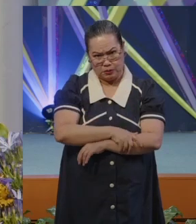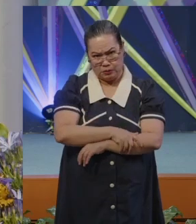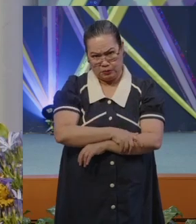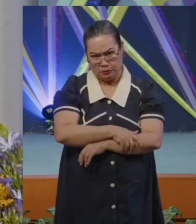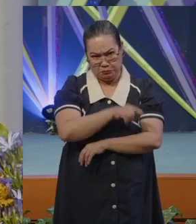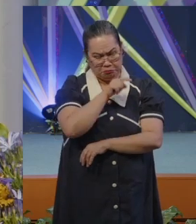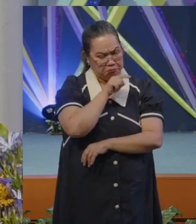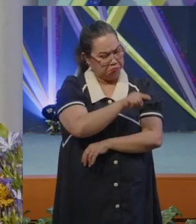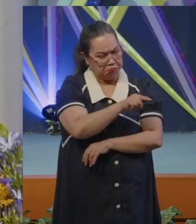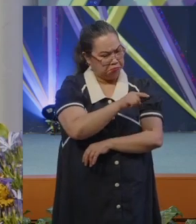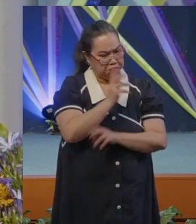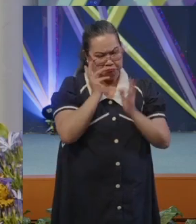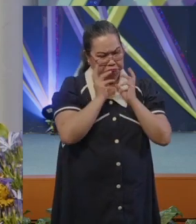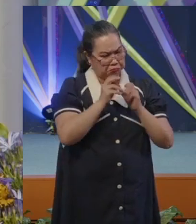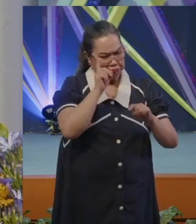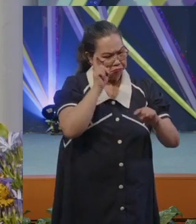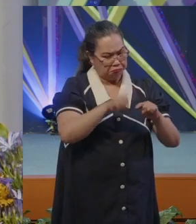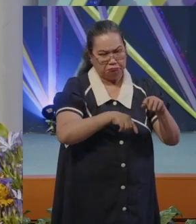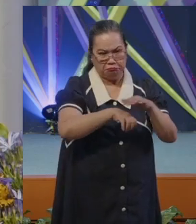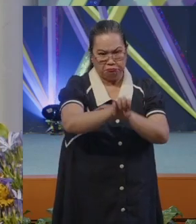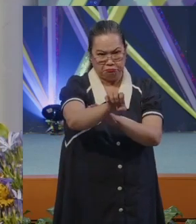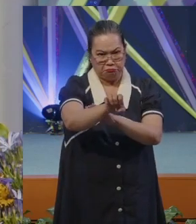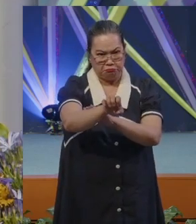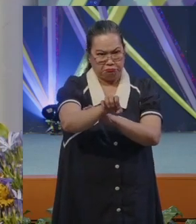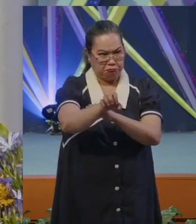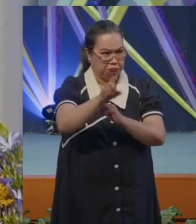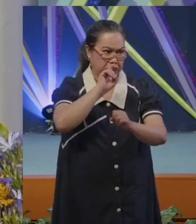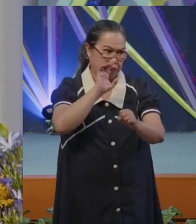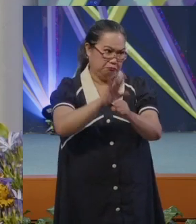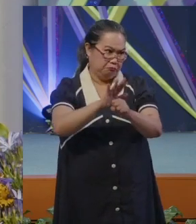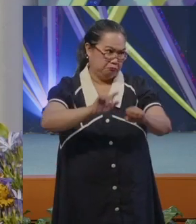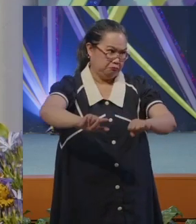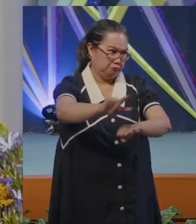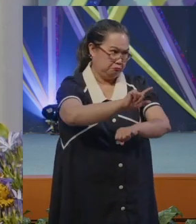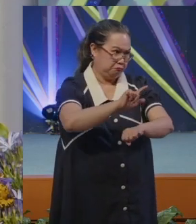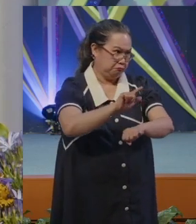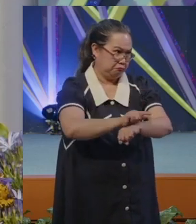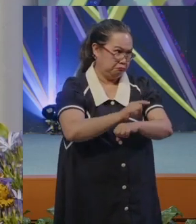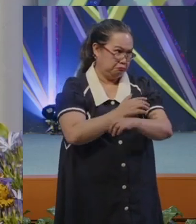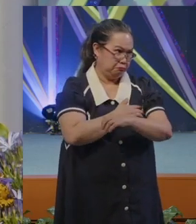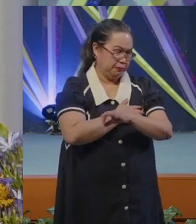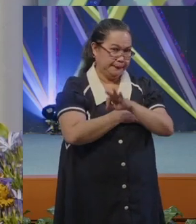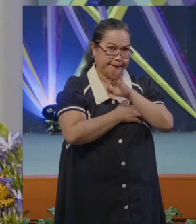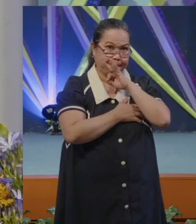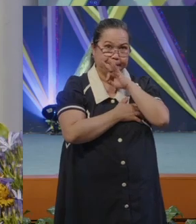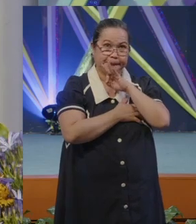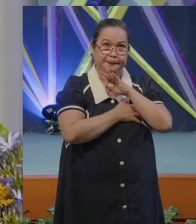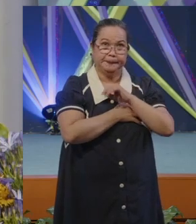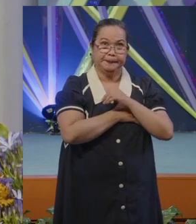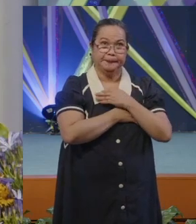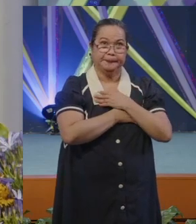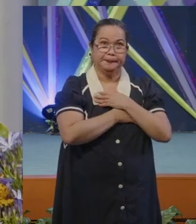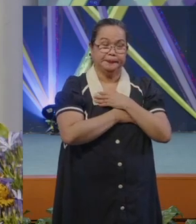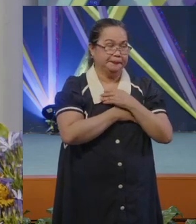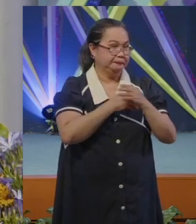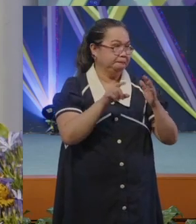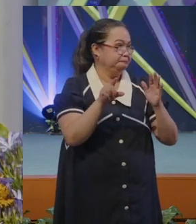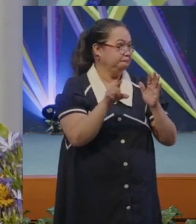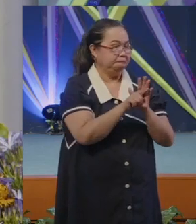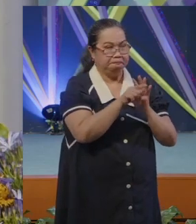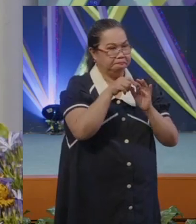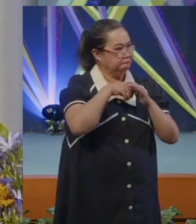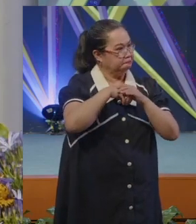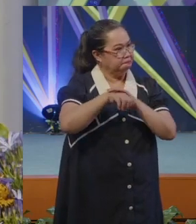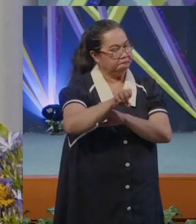niyang yun, ay hindi pinahintulot ng Diyos na siya ay makapasok sa lupang